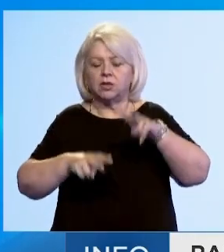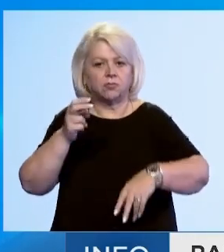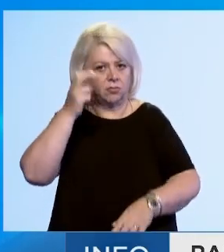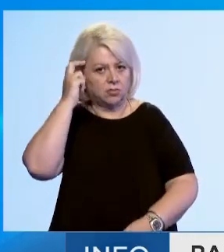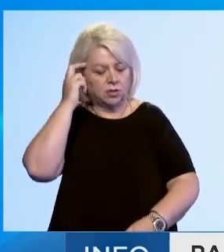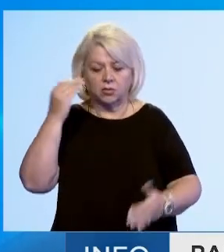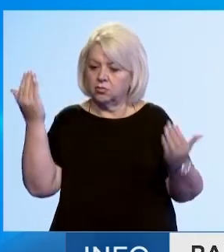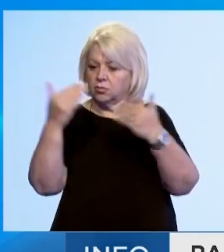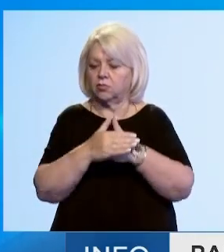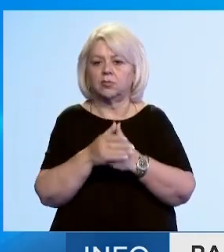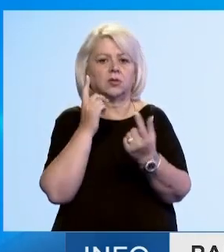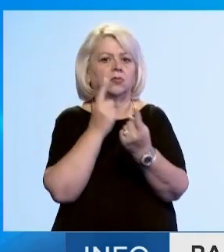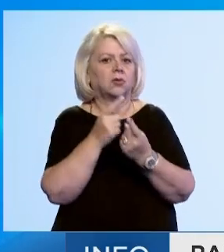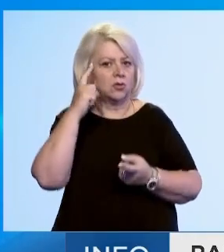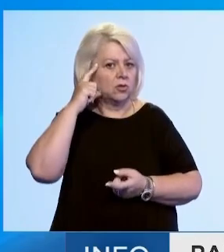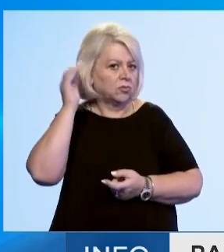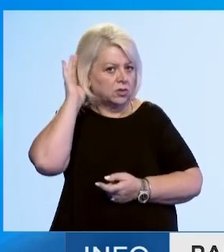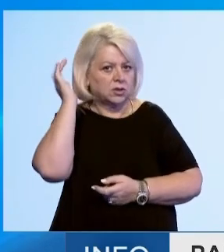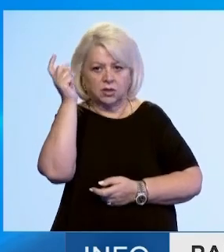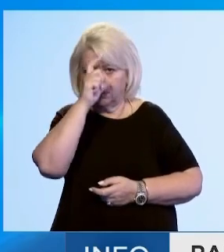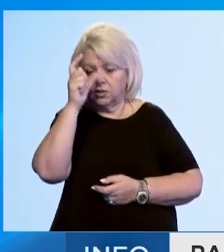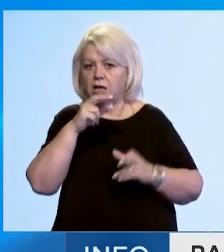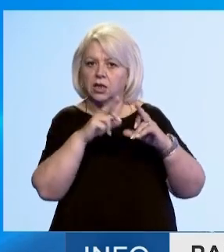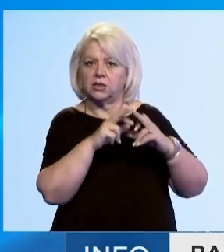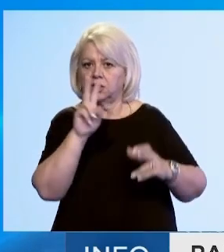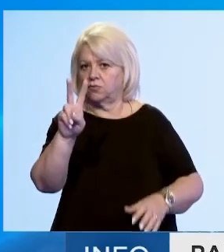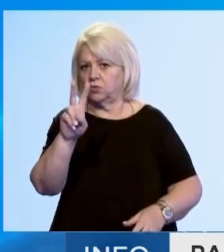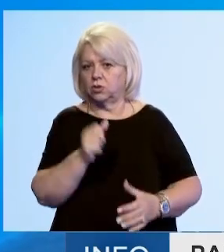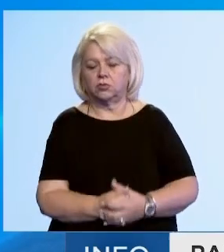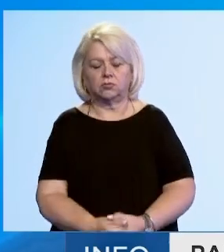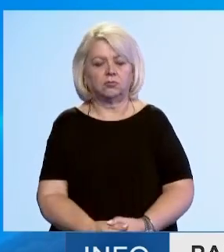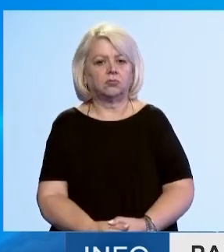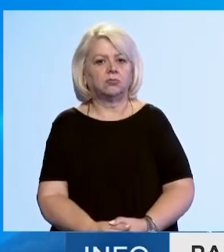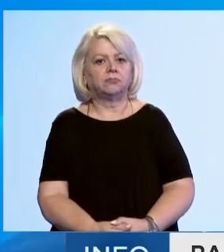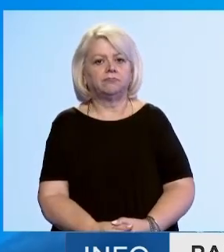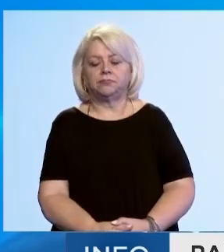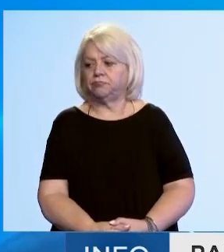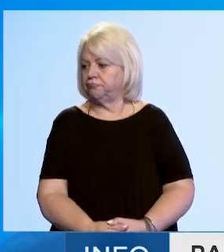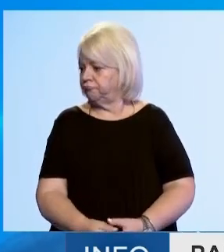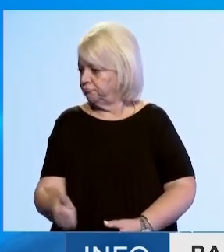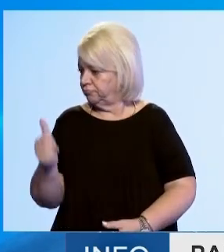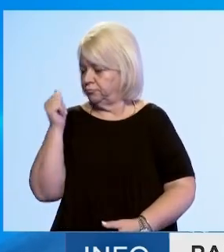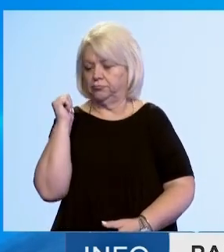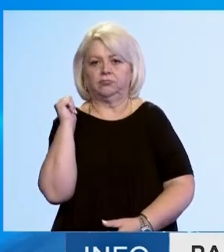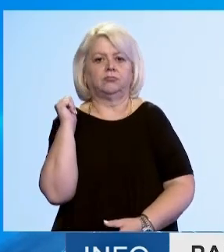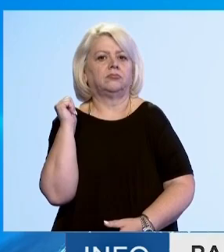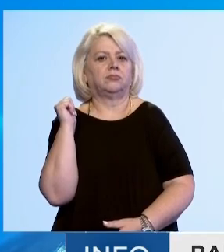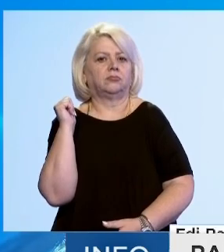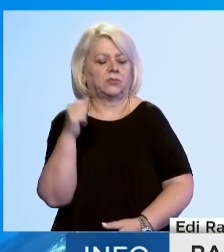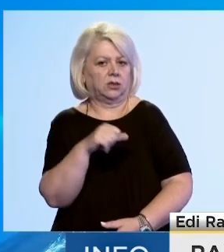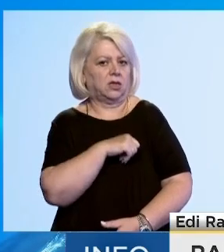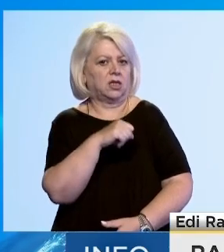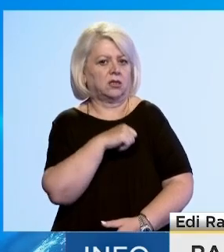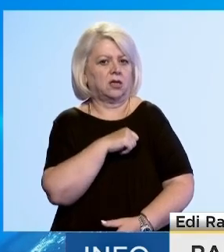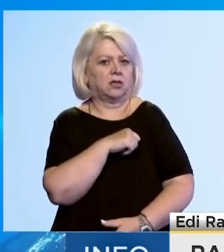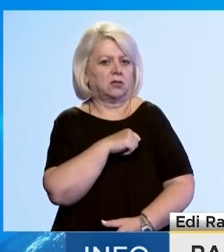ai do të ketë takim me kryeministrin e Serbisë Aleksandar Vučić. Mbron edhe interesat